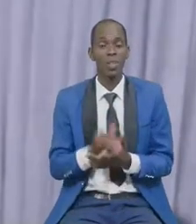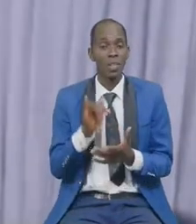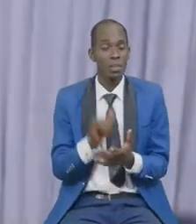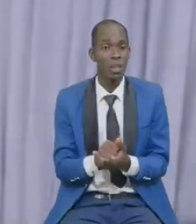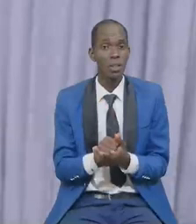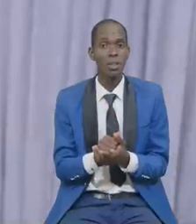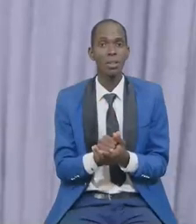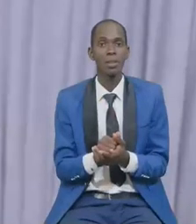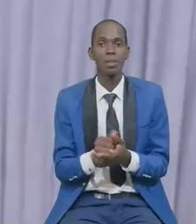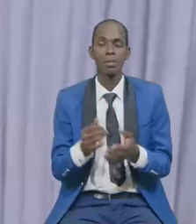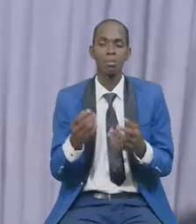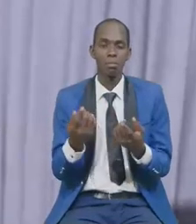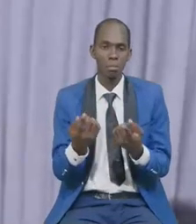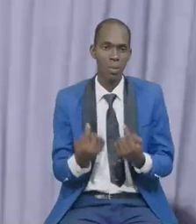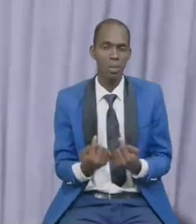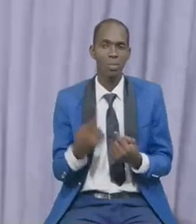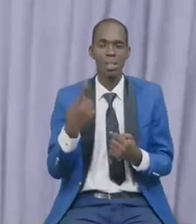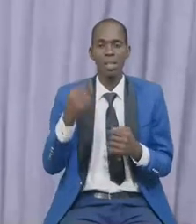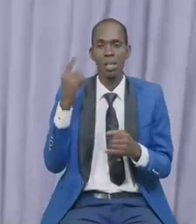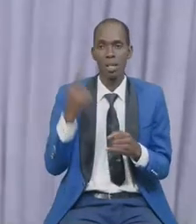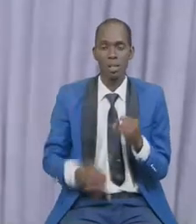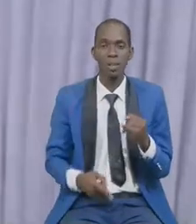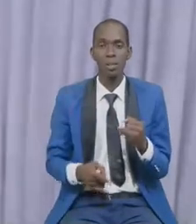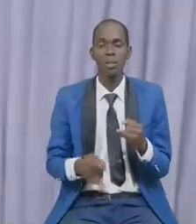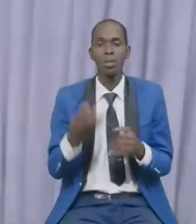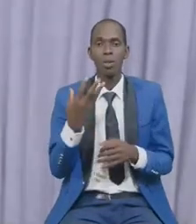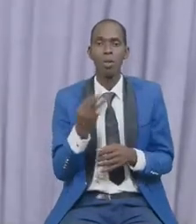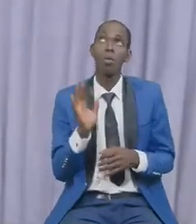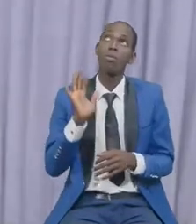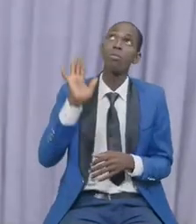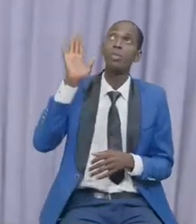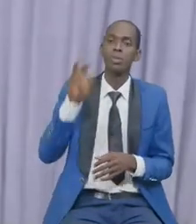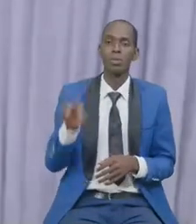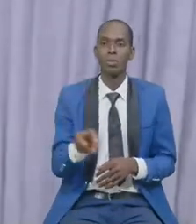Cela marquait la fin de son séjour ici-bas.